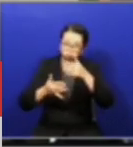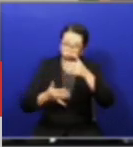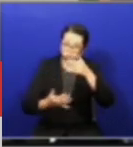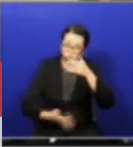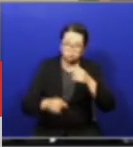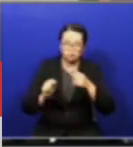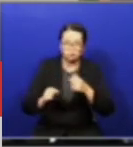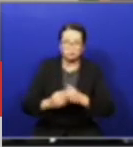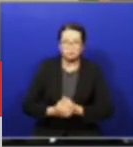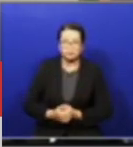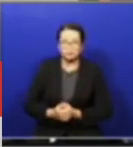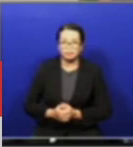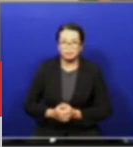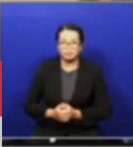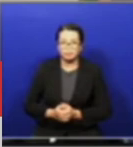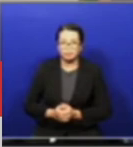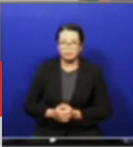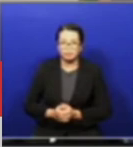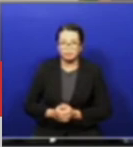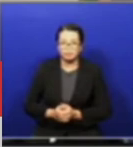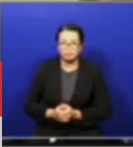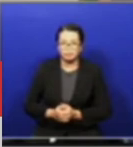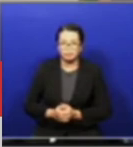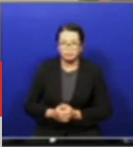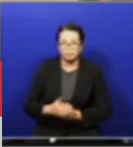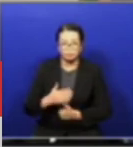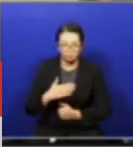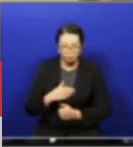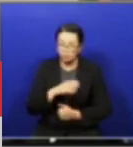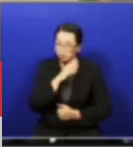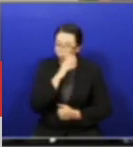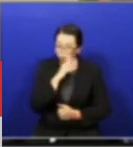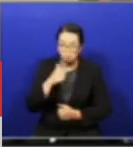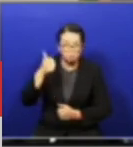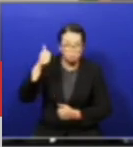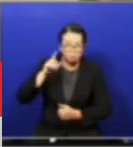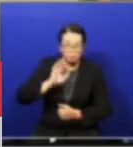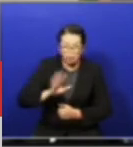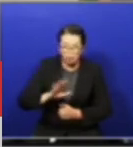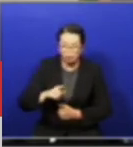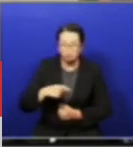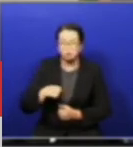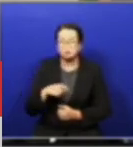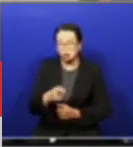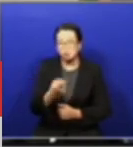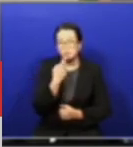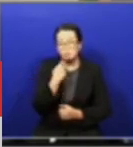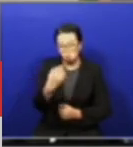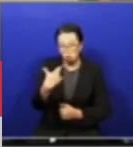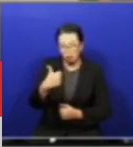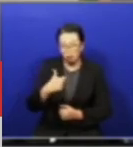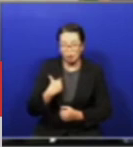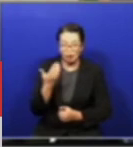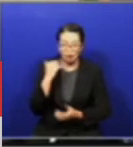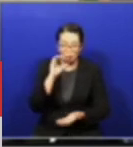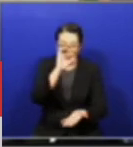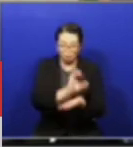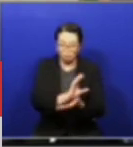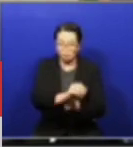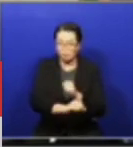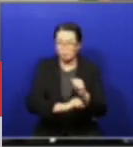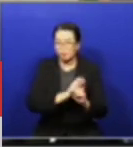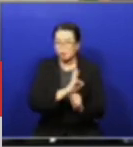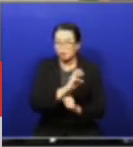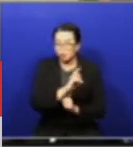ม่ใช่ท่านเถียงผมนะข้างบนเนี่ยเพราะฉะนั้นผมจะบอกท่านประธานอย่างนี้ครับว่าพอตั้งปี61แขวนอยู่บนเว็บ